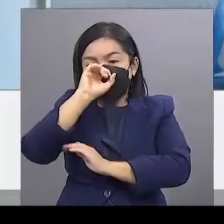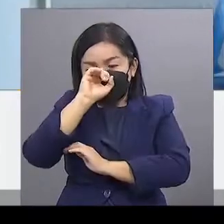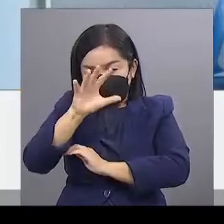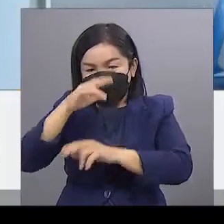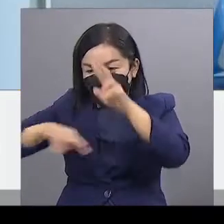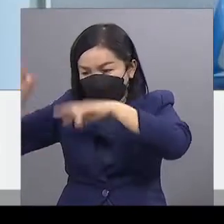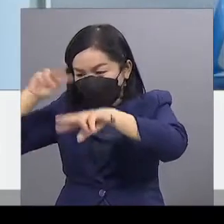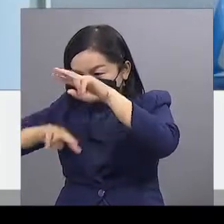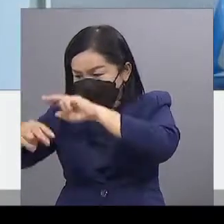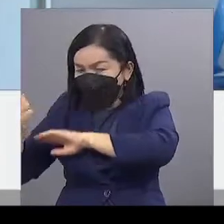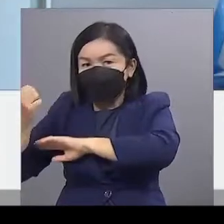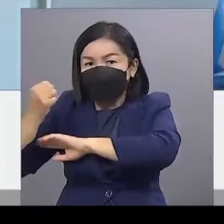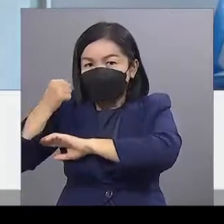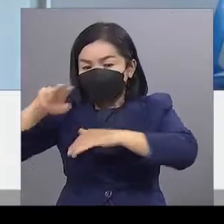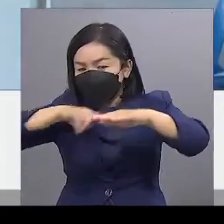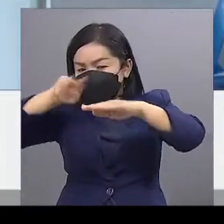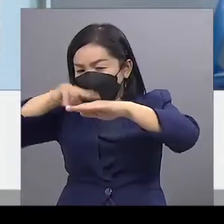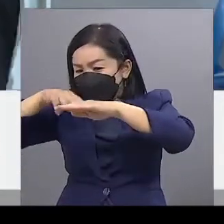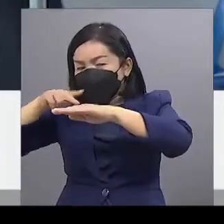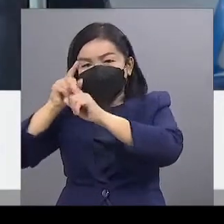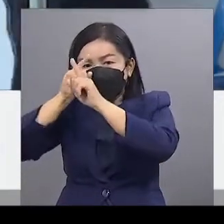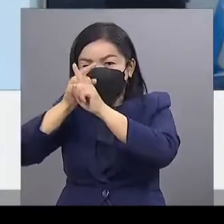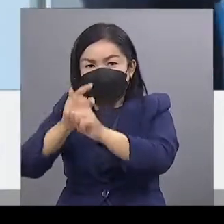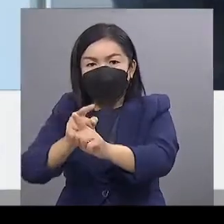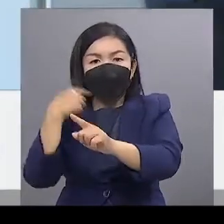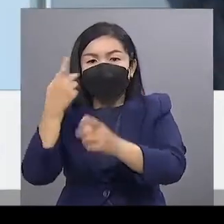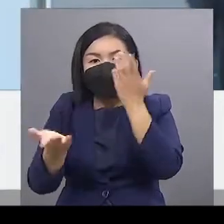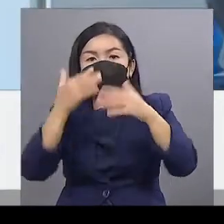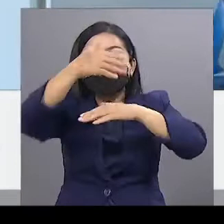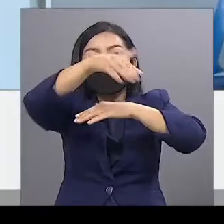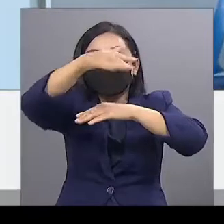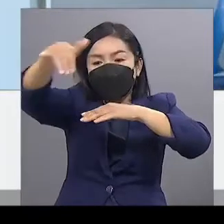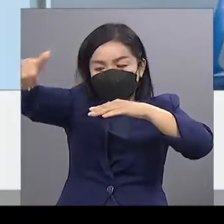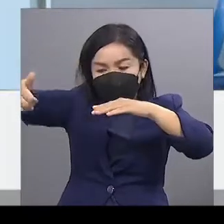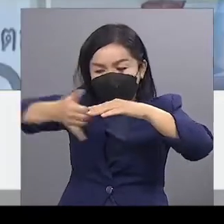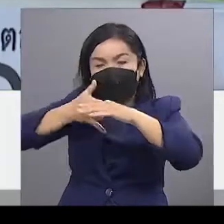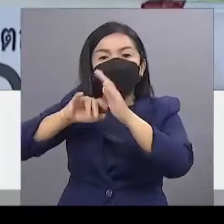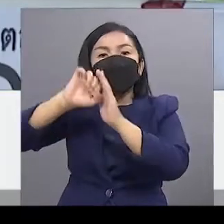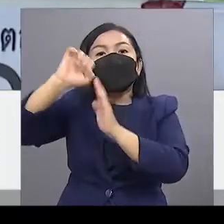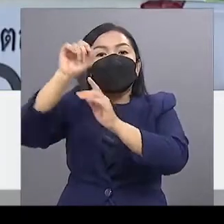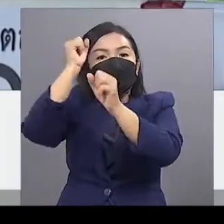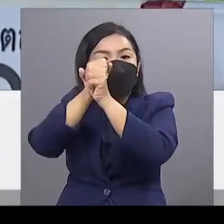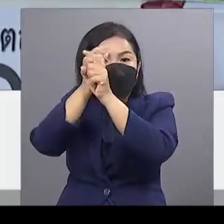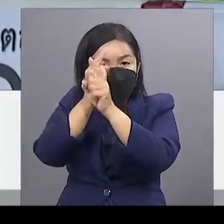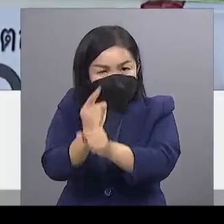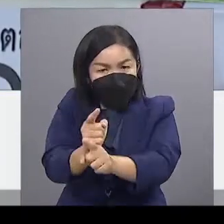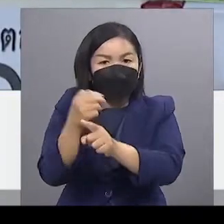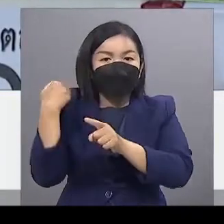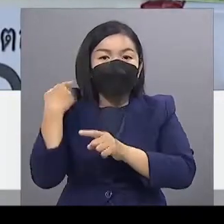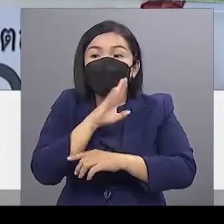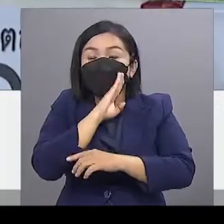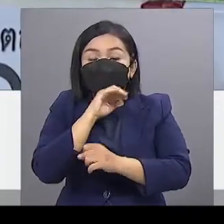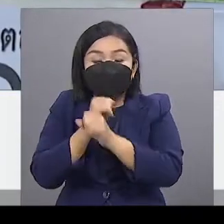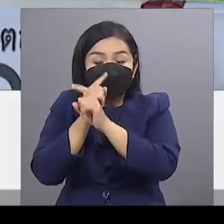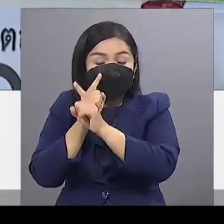อย่างเข้มงวดนะคะโดยย้ำให้คนที่มาจากพื้นที่เสี่ยงปฏิบัติตามมาตรการถ้าหากไม่ปฏิบัติตามก็จะต้